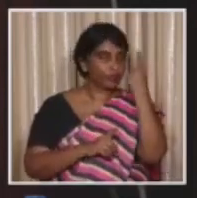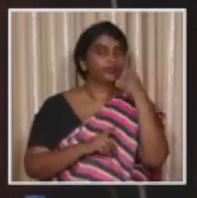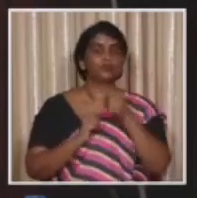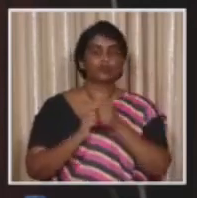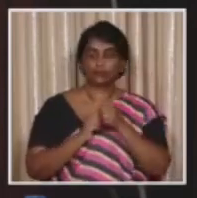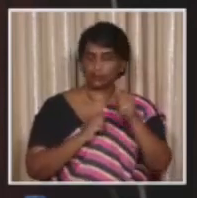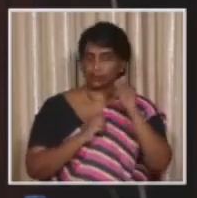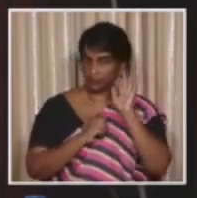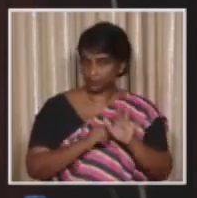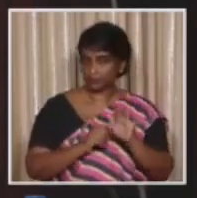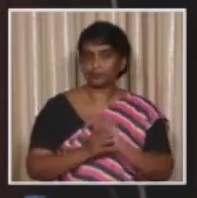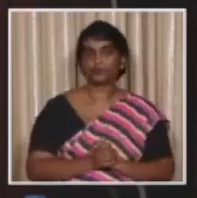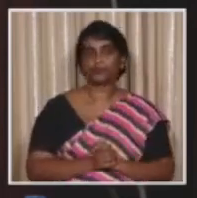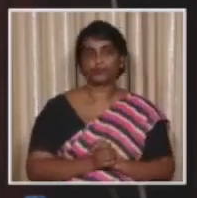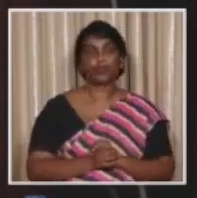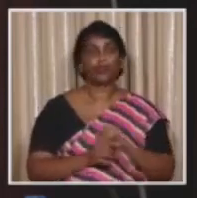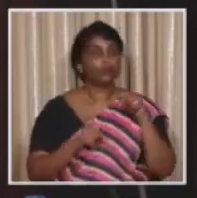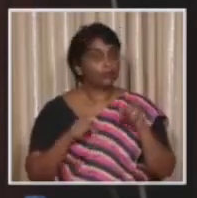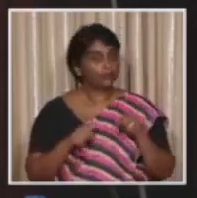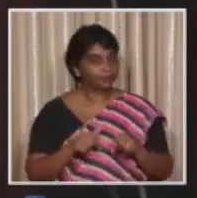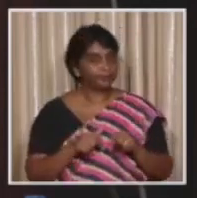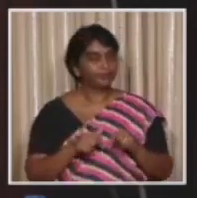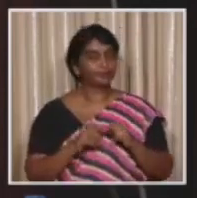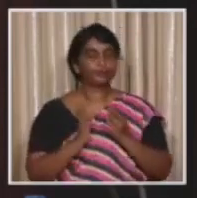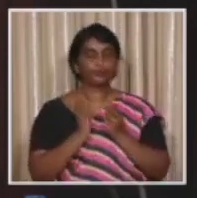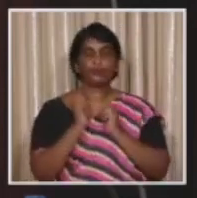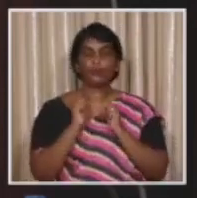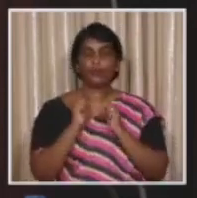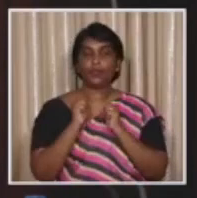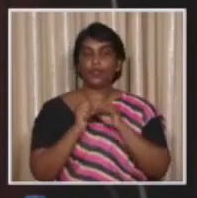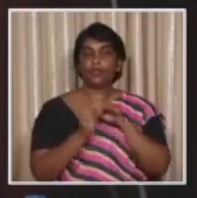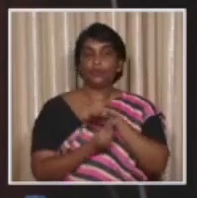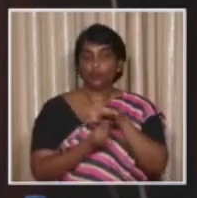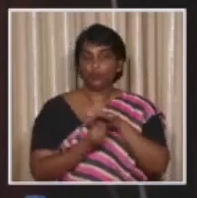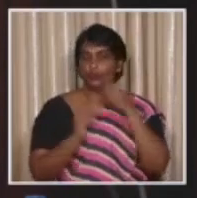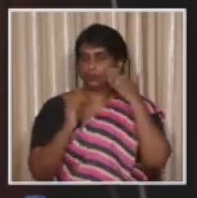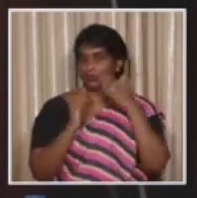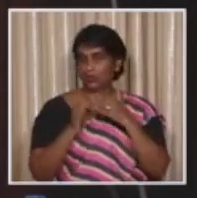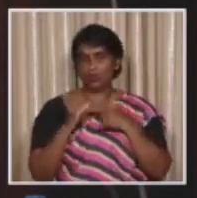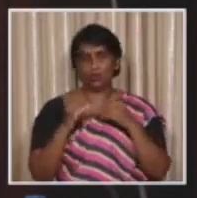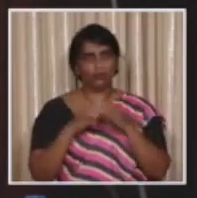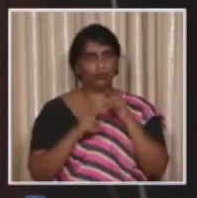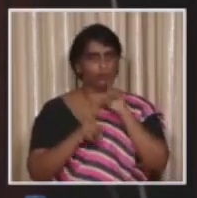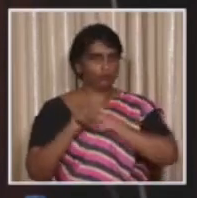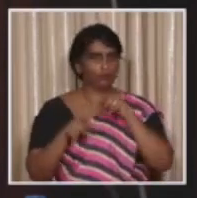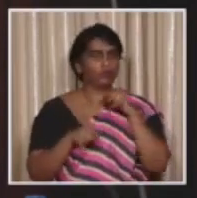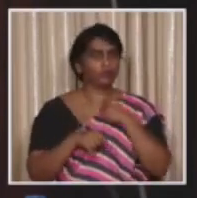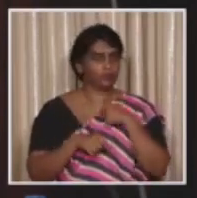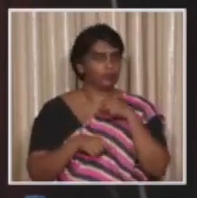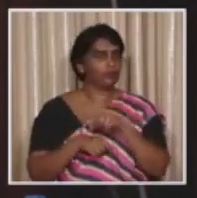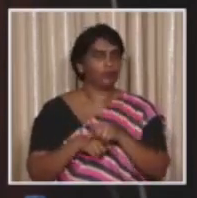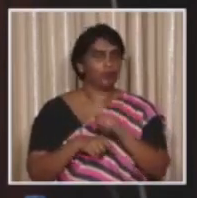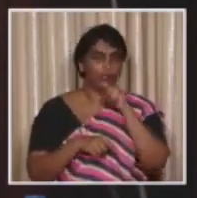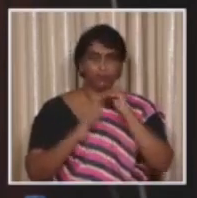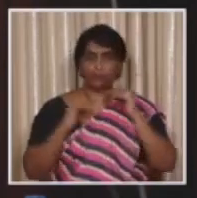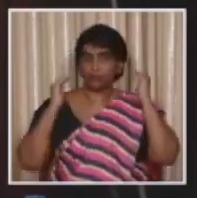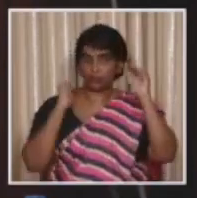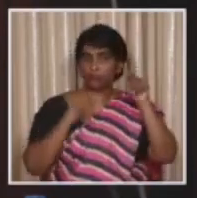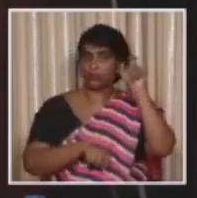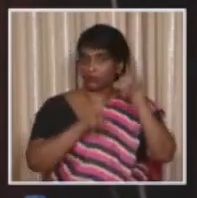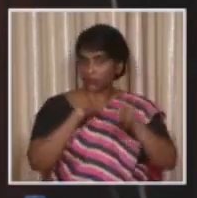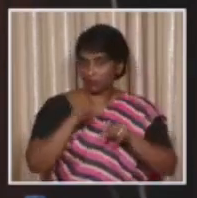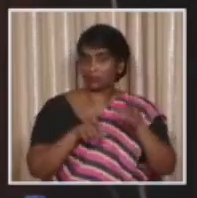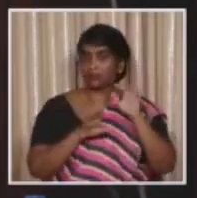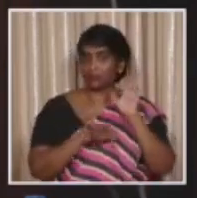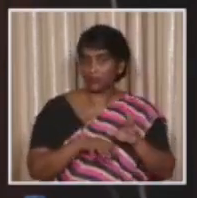සිදුවිය යුත්තක් බවට පත් වෙන්නේ අද සමුද්‍රීය පරිසර අධිකාරිය ගැන දිගින් දිගටම කතා කරා මම මෙතන ඒක ඇතම් ඉහළ තලවල හිටපු